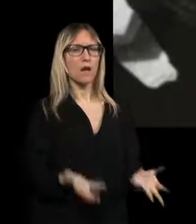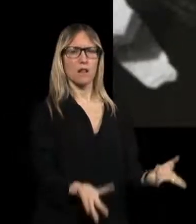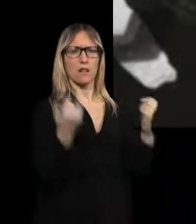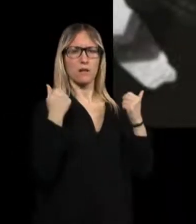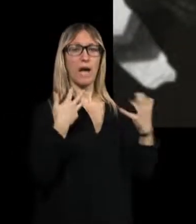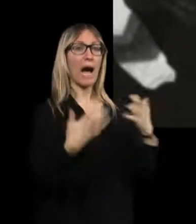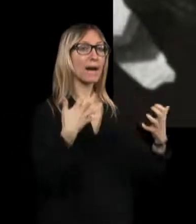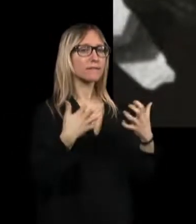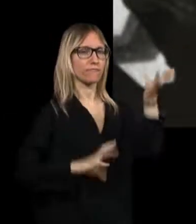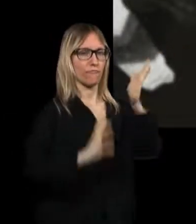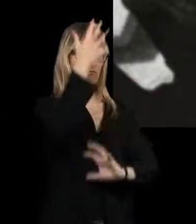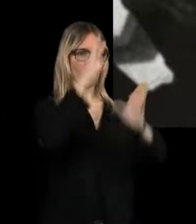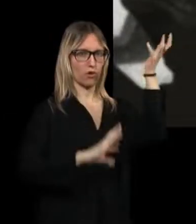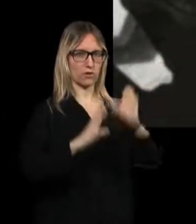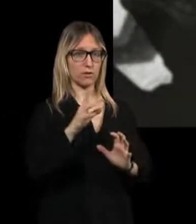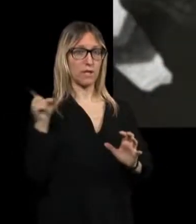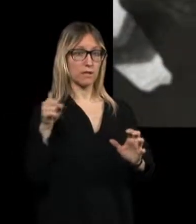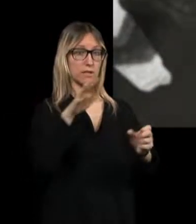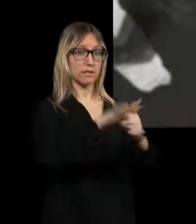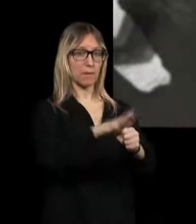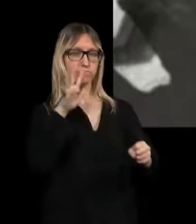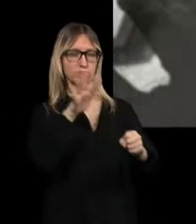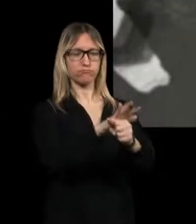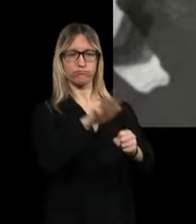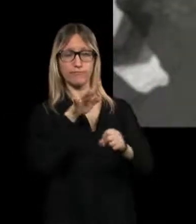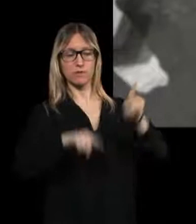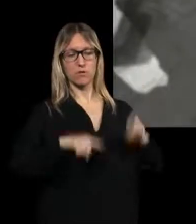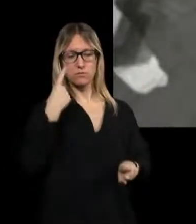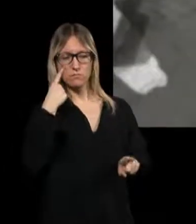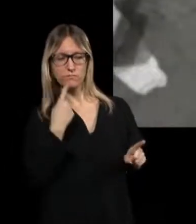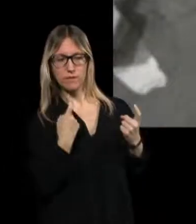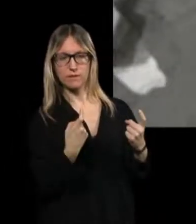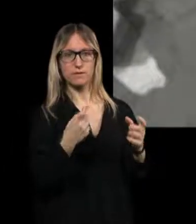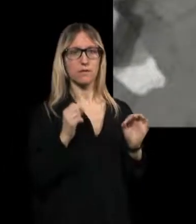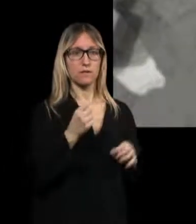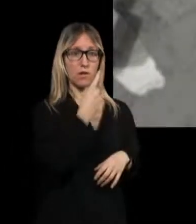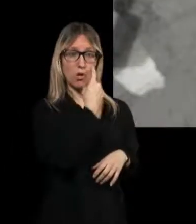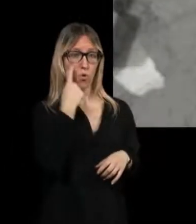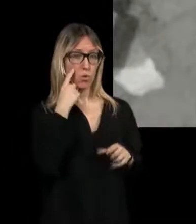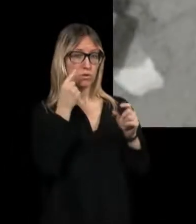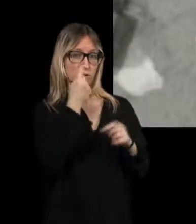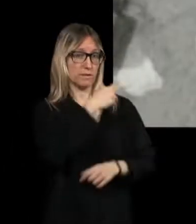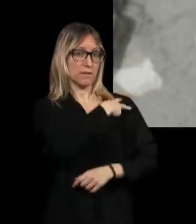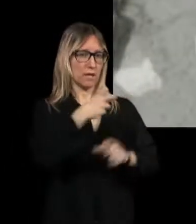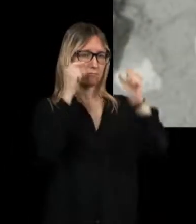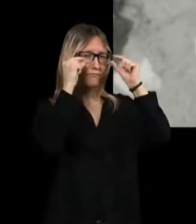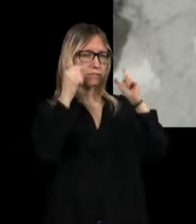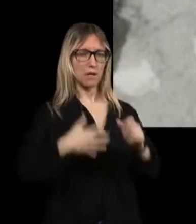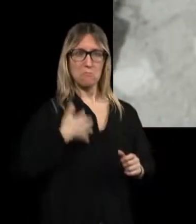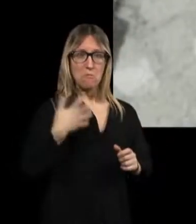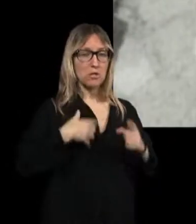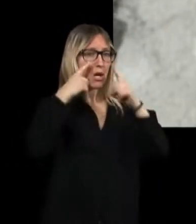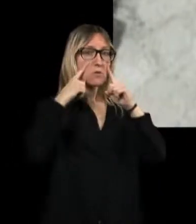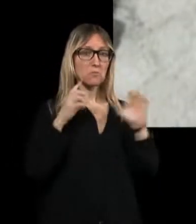l'art del foc. Obre i tanca els forats de la coberta segons convingui. Els seus ulls petits i negres ja no li ploren ni li